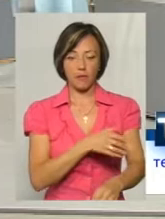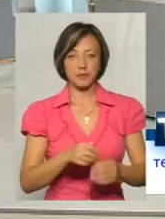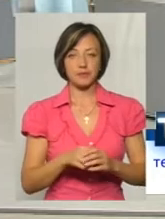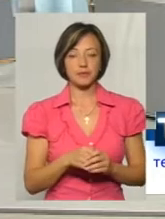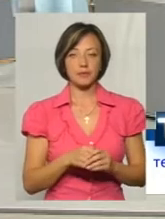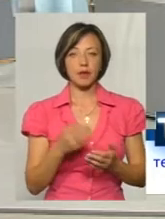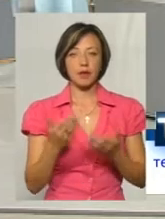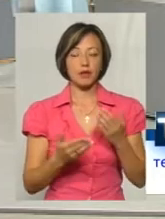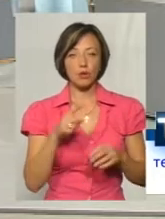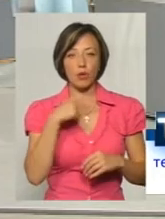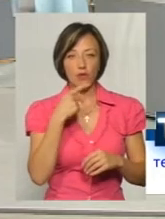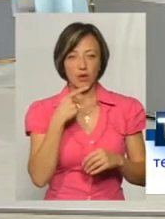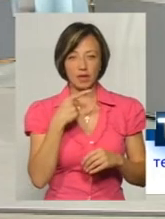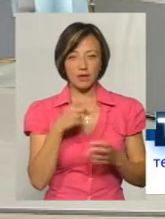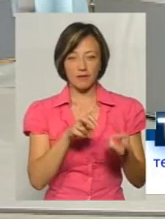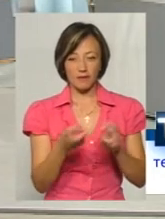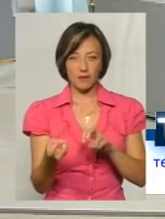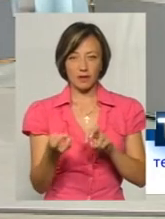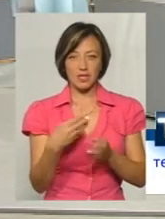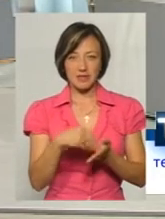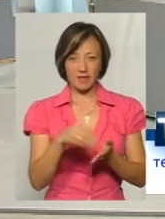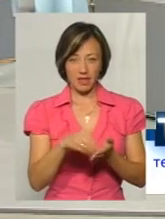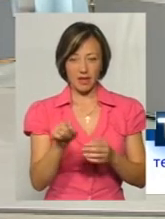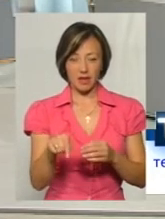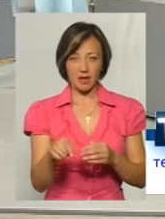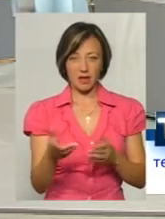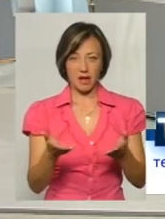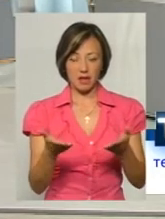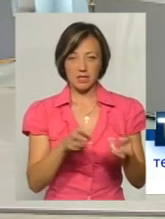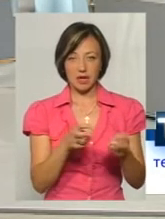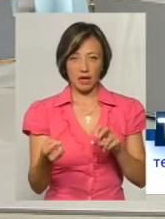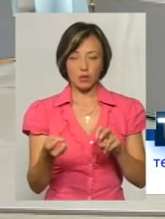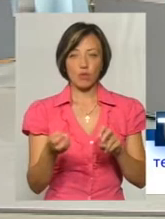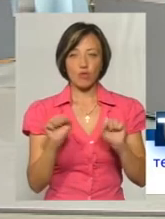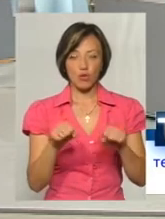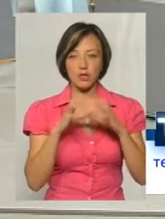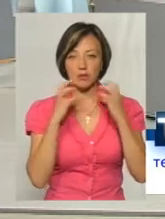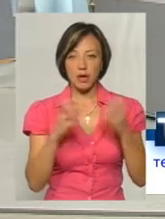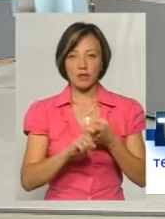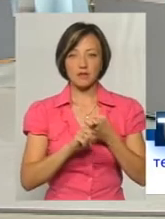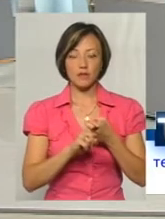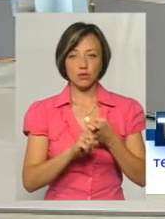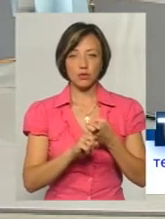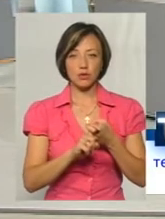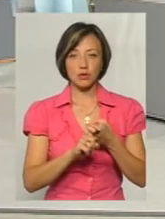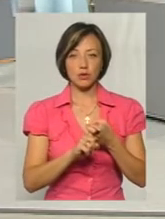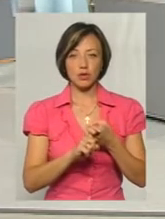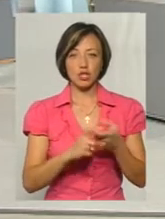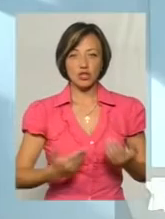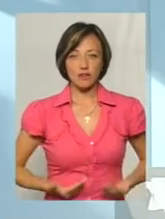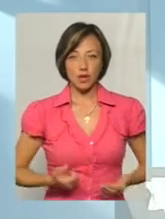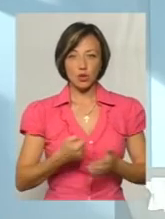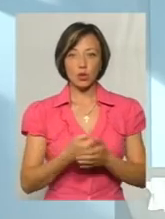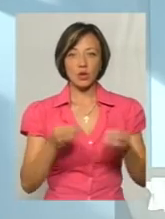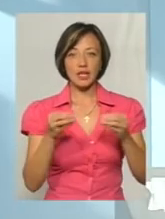Якщо говорити в трупах свиней, які загинули, може зберігатися збудник живим до